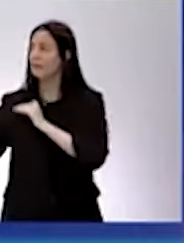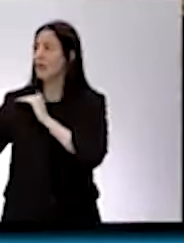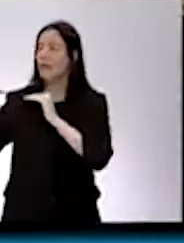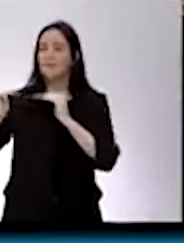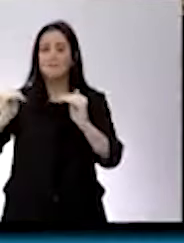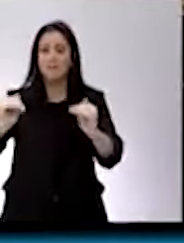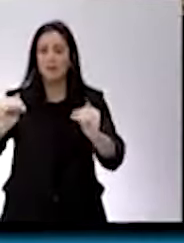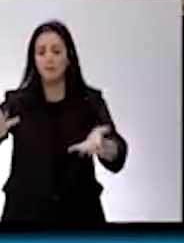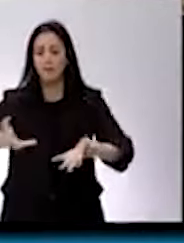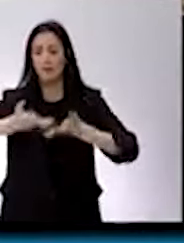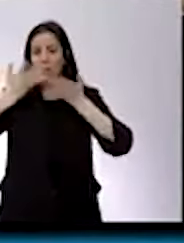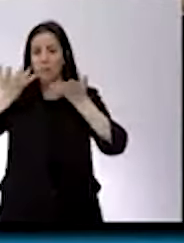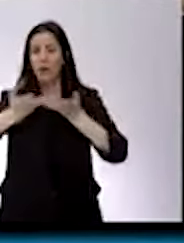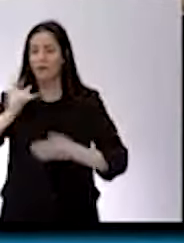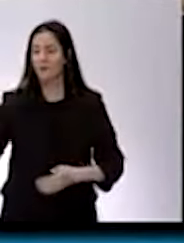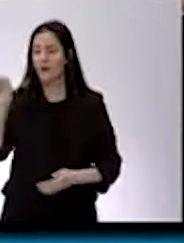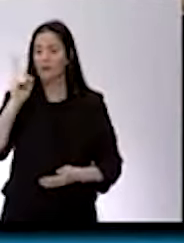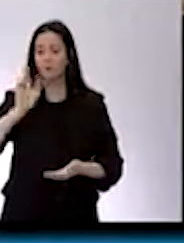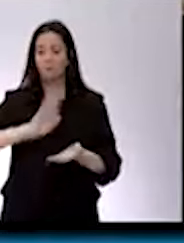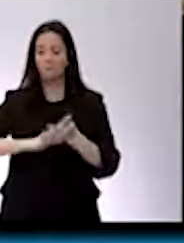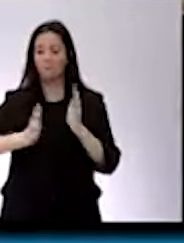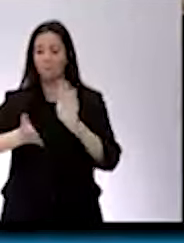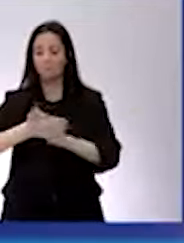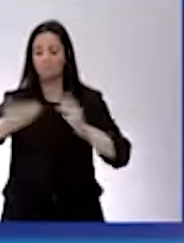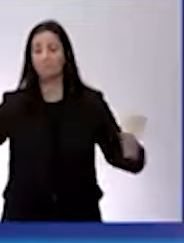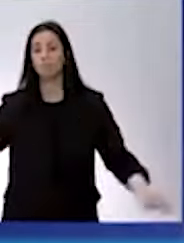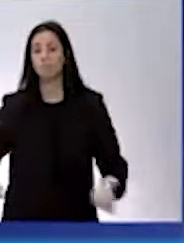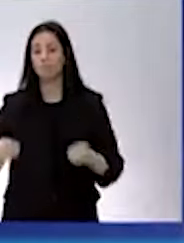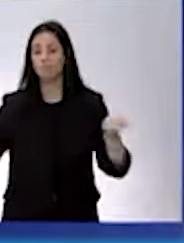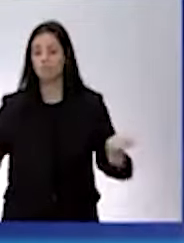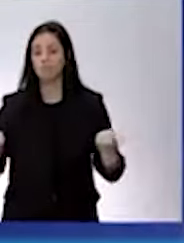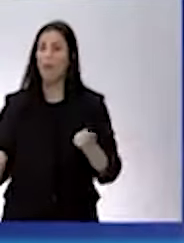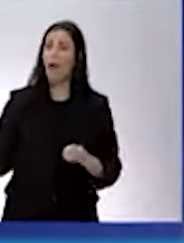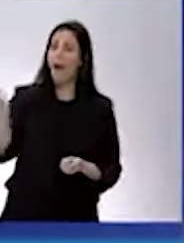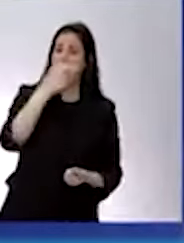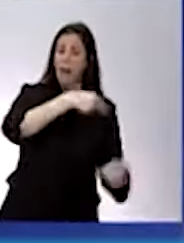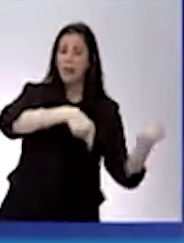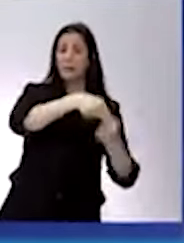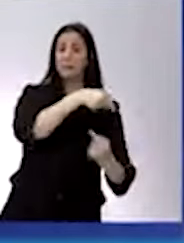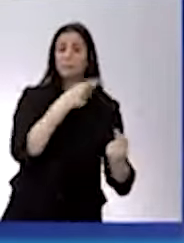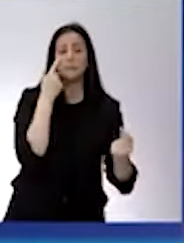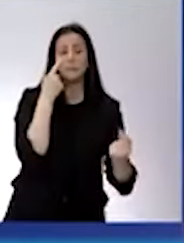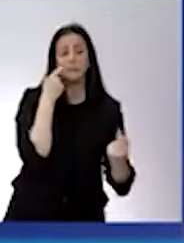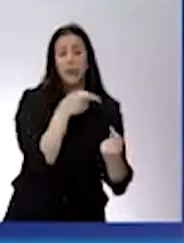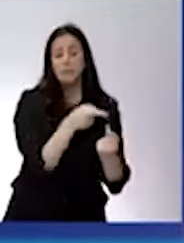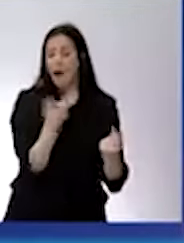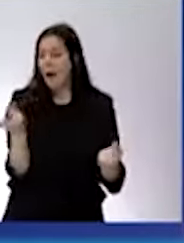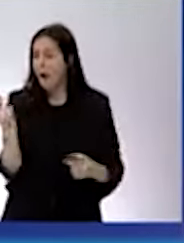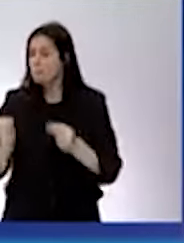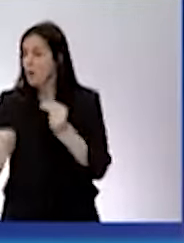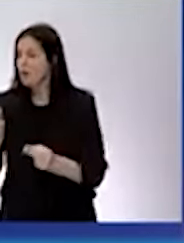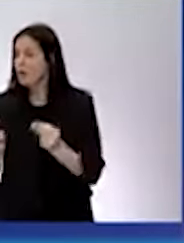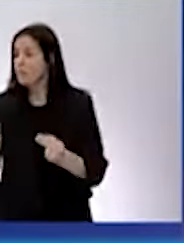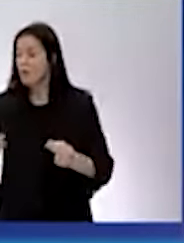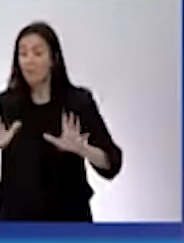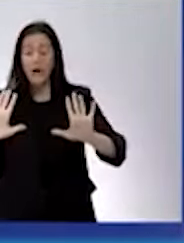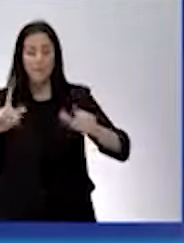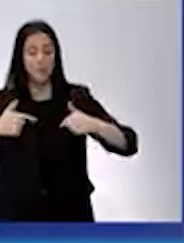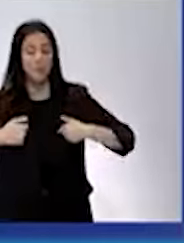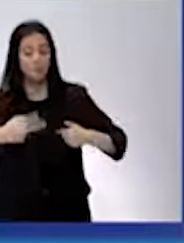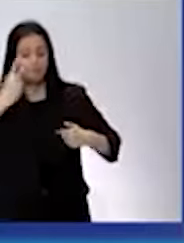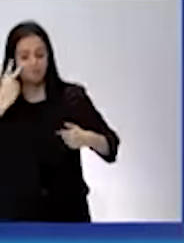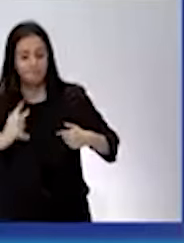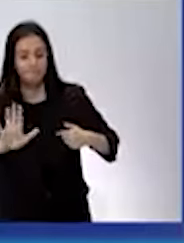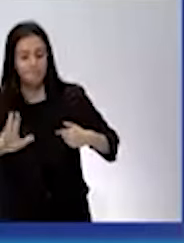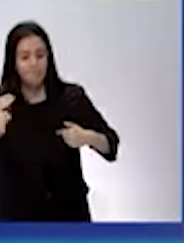όχι των λόγων. Γιατί εκεί που οι άλλοι έβλεπαν προβλήματα, εμείς οραματιζόμαστε λύσεις και τις εφαρμόζουμε. Γιατί εκεί